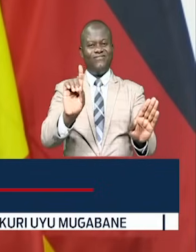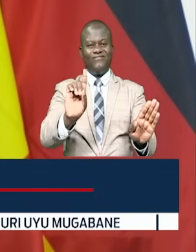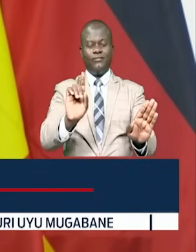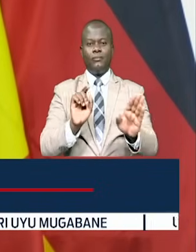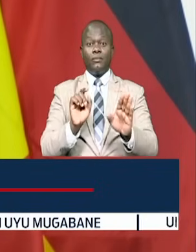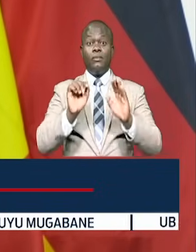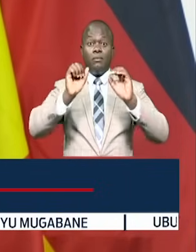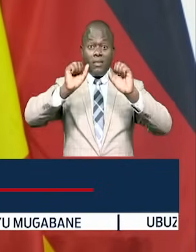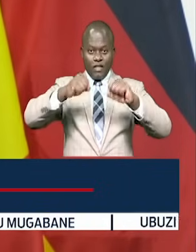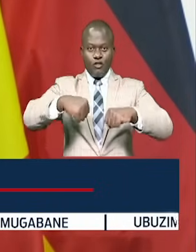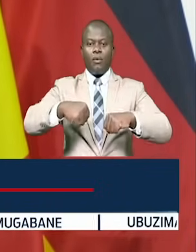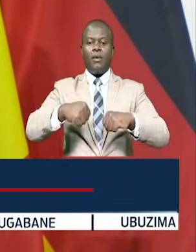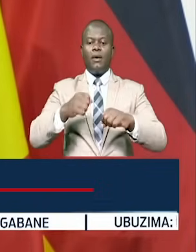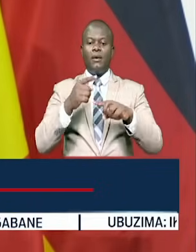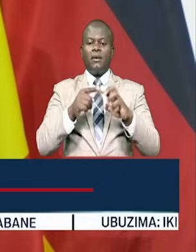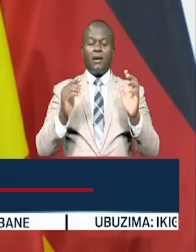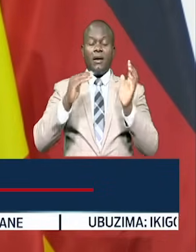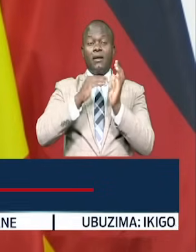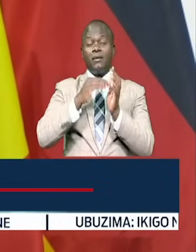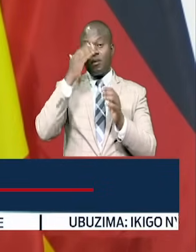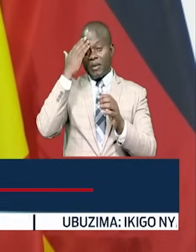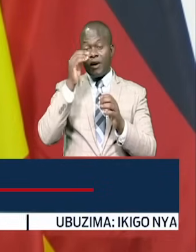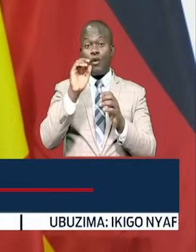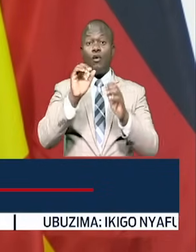birashoboka kandi kubera ko bishoboka